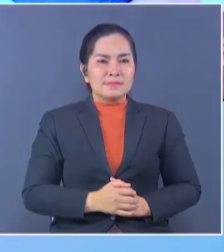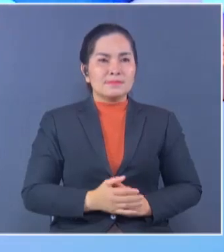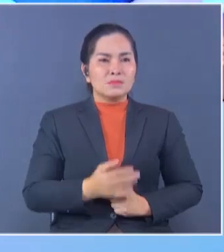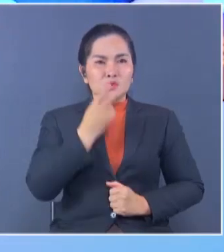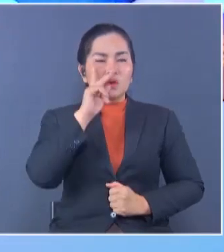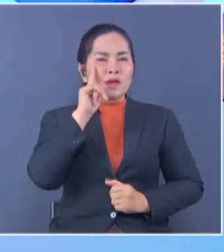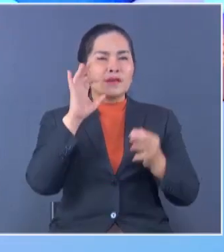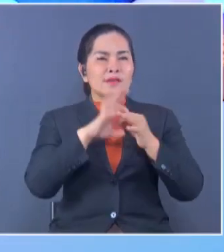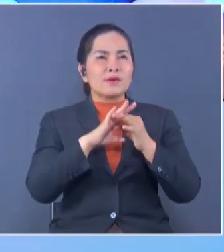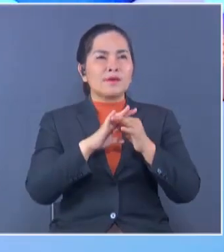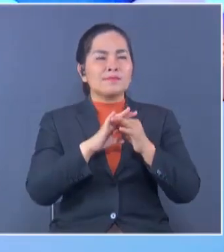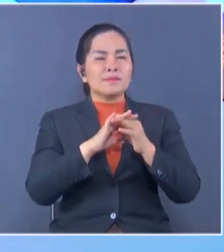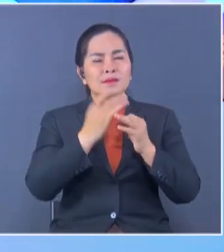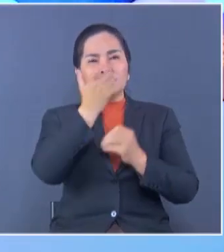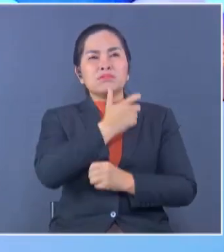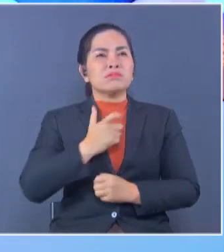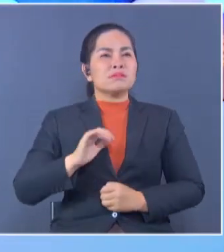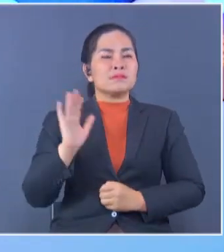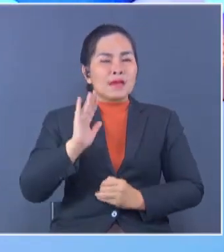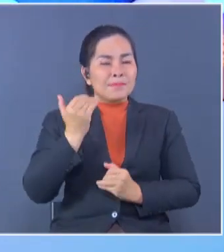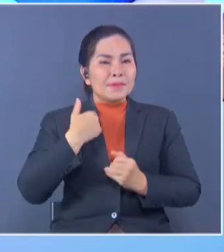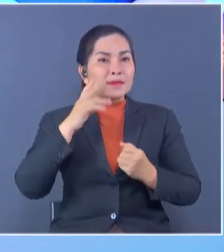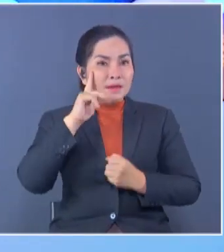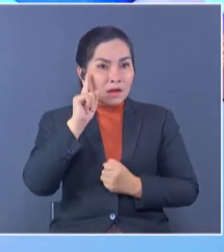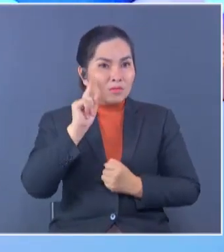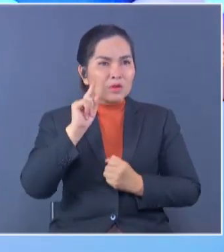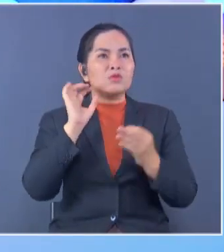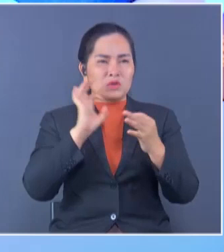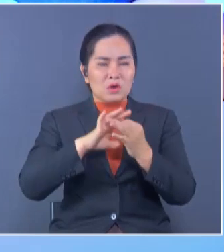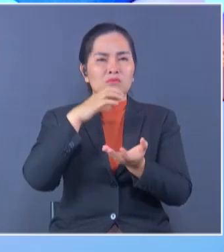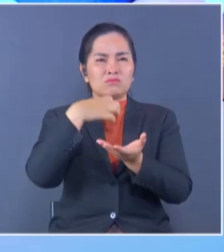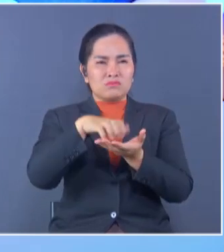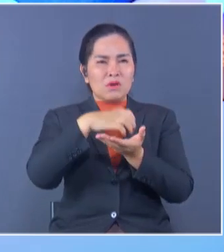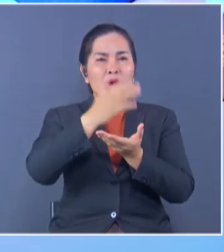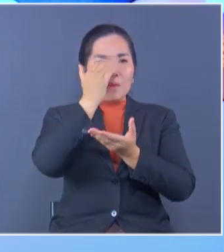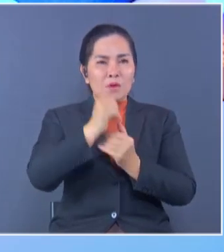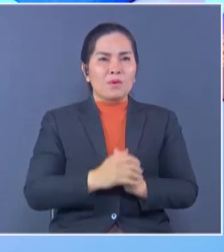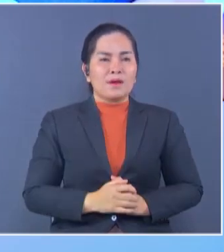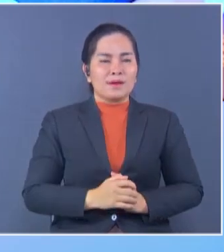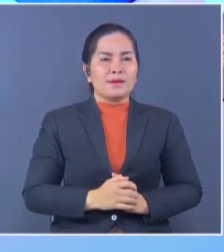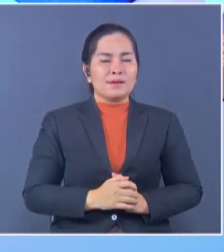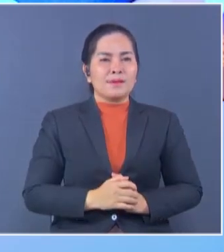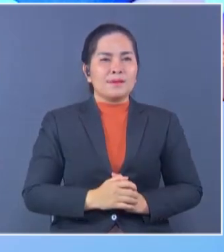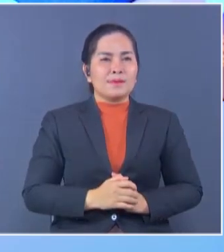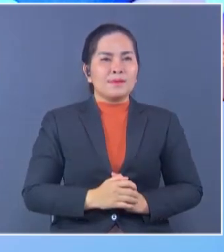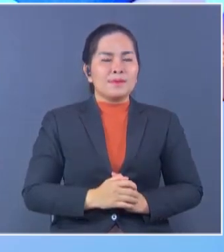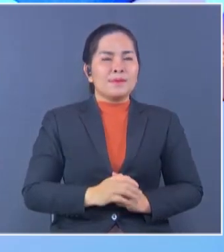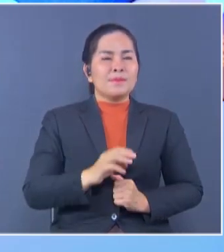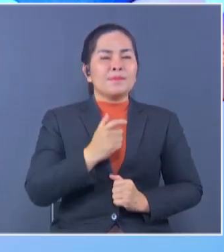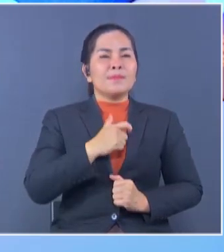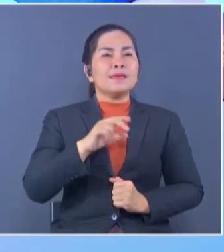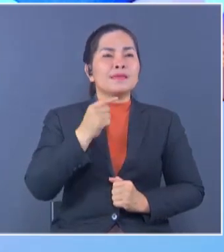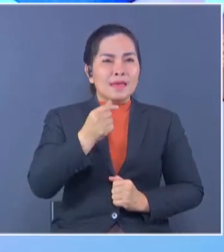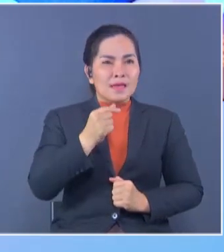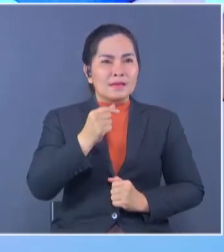ขยับไปดูวงการนางงามกันบ้างนะคะคุณผู้ชมที่ล่าสุดเกิดดราม่าขึ้นอีกแล้วค่ะเมื่อมิสแกรนด์ลำพูนอย่างเชอร์เอมนะคะขอคืน